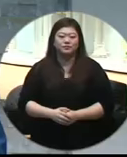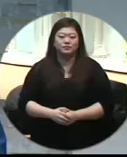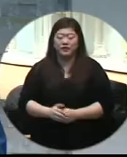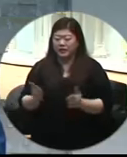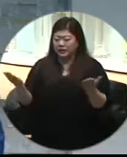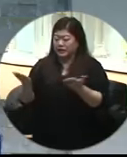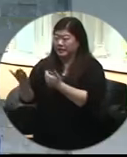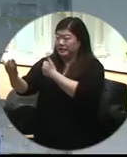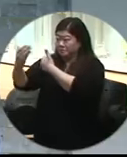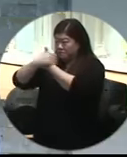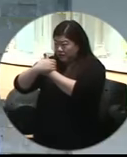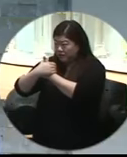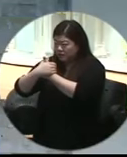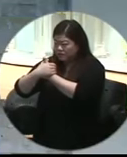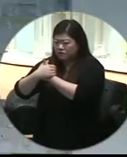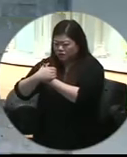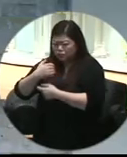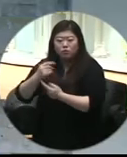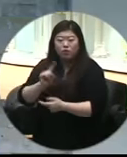따라서 직분이 십자가예요.